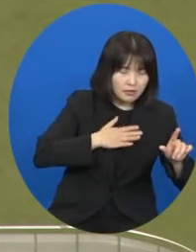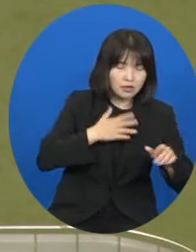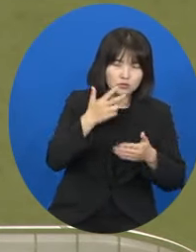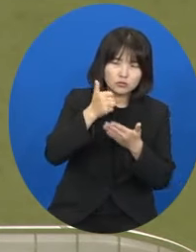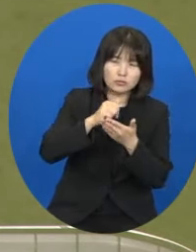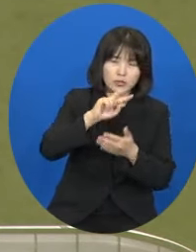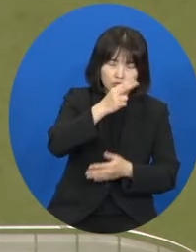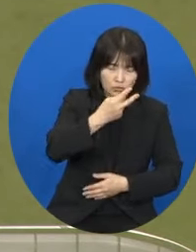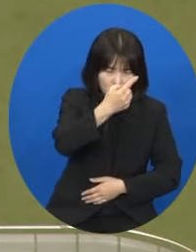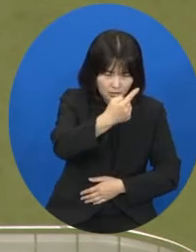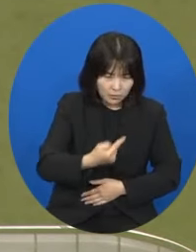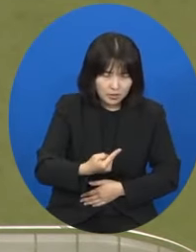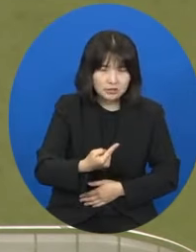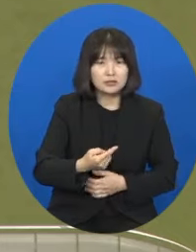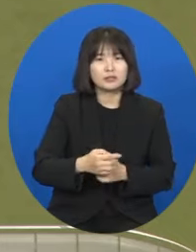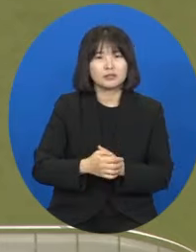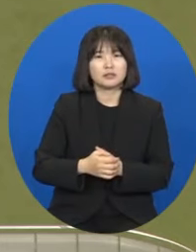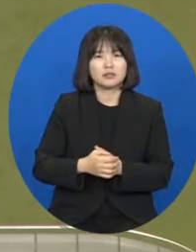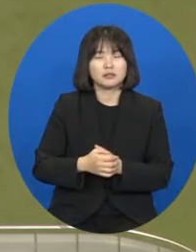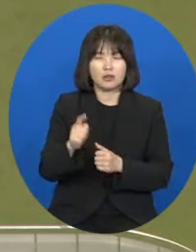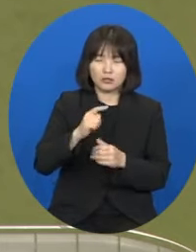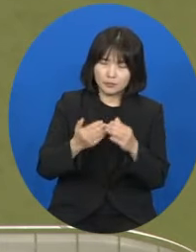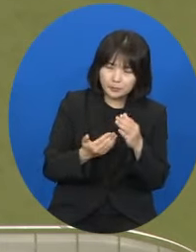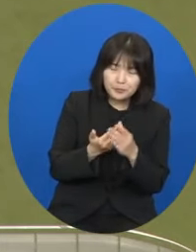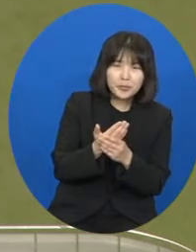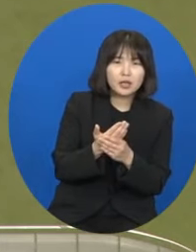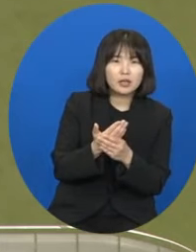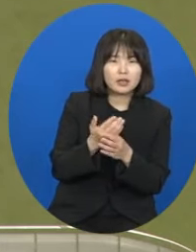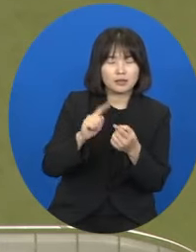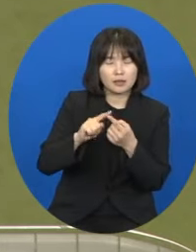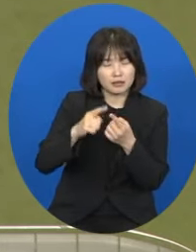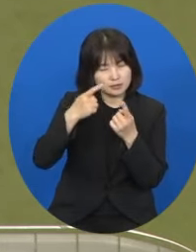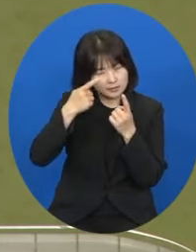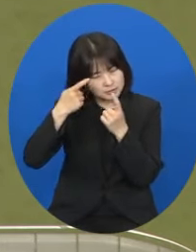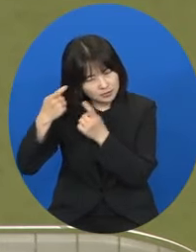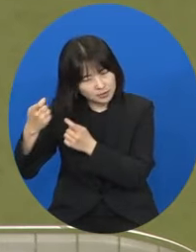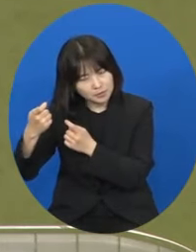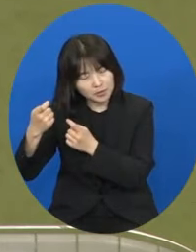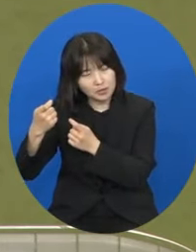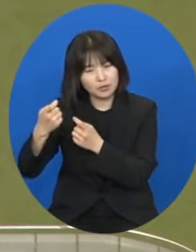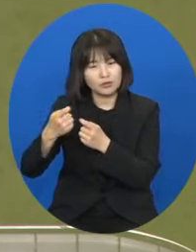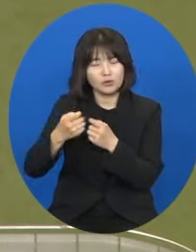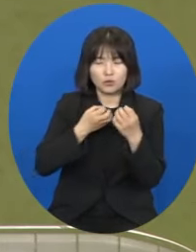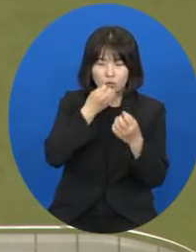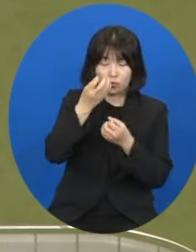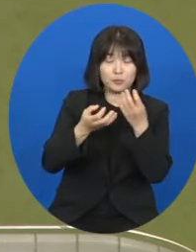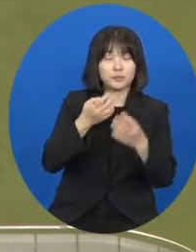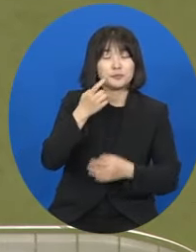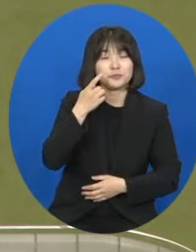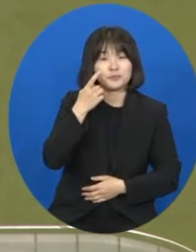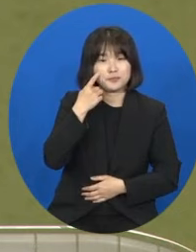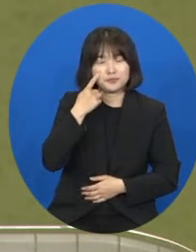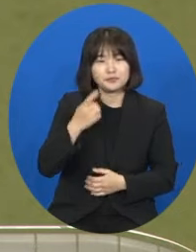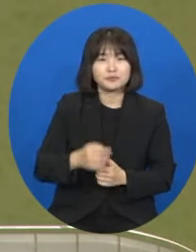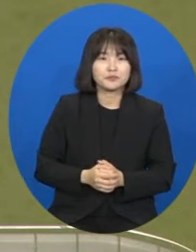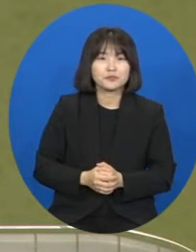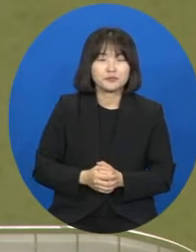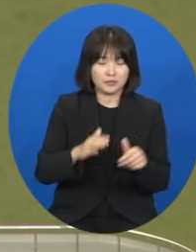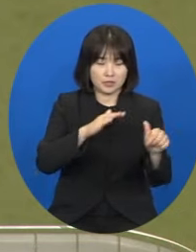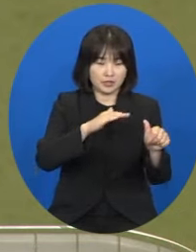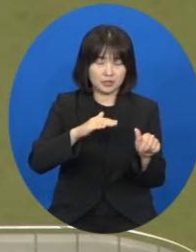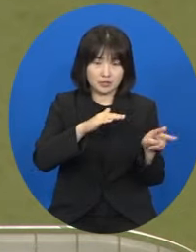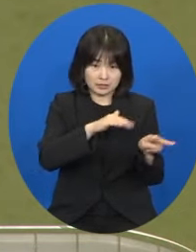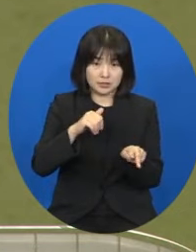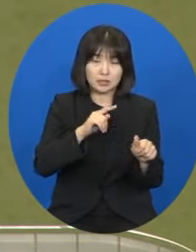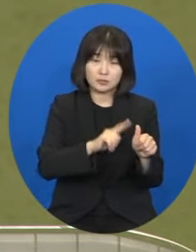돌아갔지. 어떤 그 사건들을 기념하면서 에베네셀이라고 고백하는 것입니다. 사무엘이 에베네셀이라고